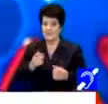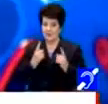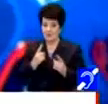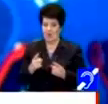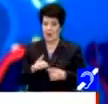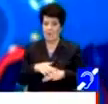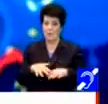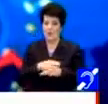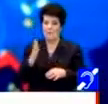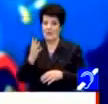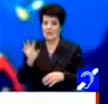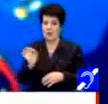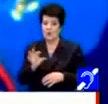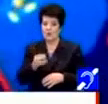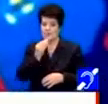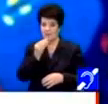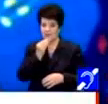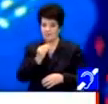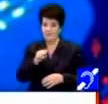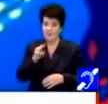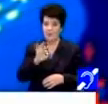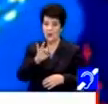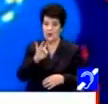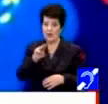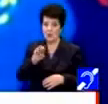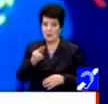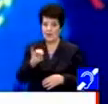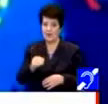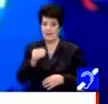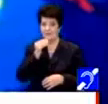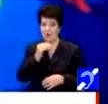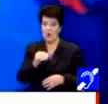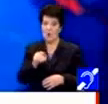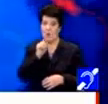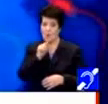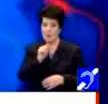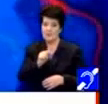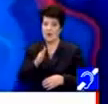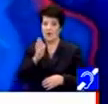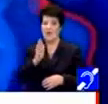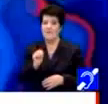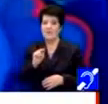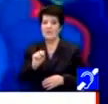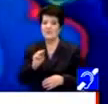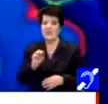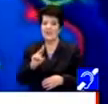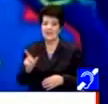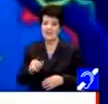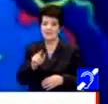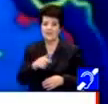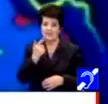sărbătoare populară de pe 4 octombrie, când se mănâncă tortelini, umplutura să fie cu pui sau vegetală, pentru a nu-i ofensa pe cei care, din